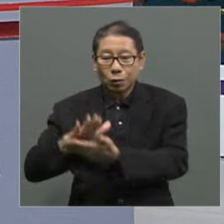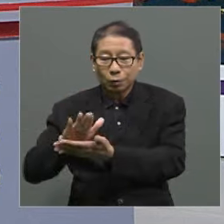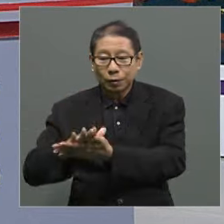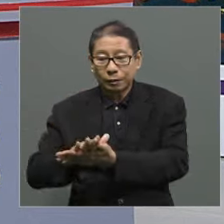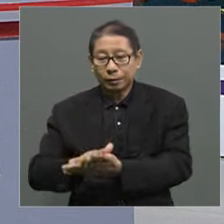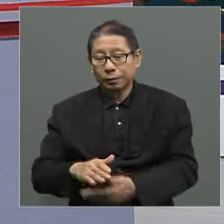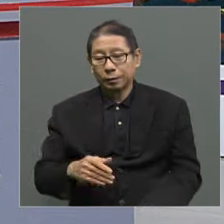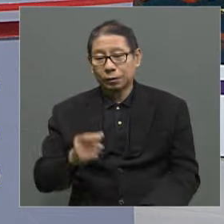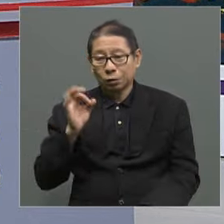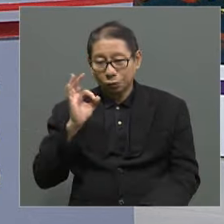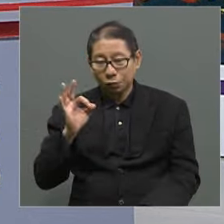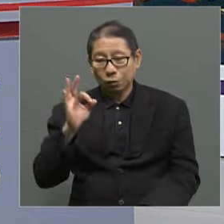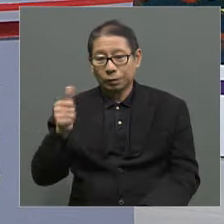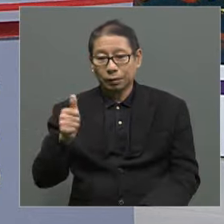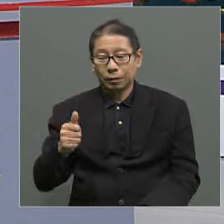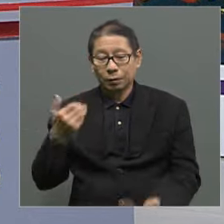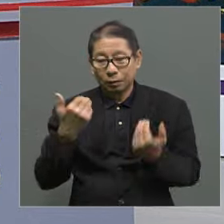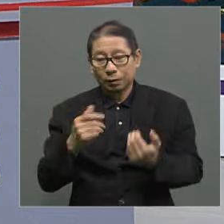ทุกครอบครัวนะคะที่สูญเสียในครั้งนี้นะคะ